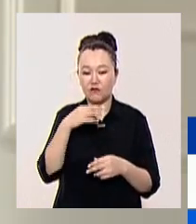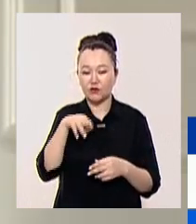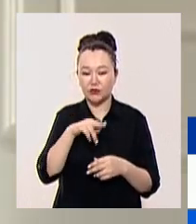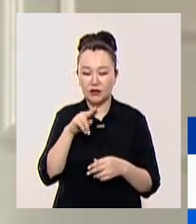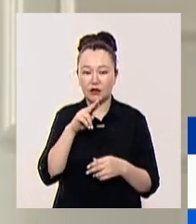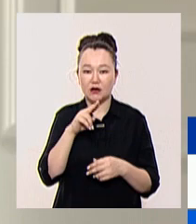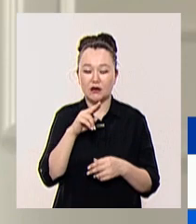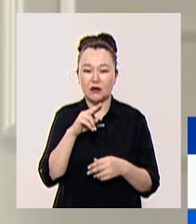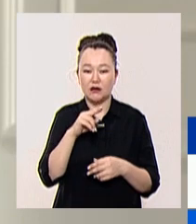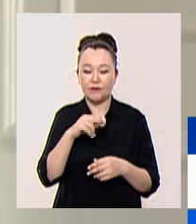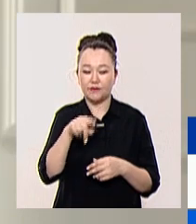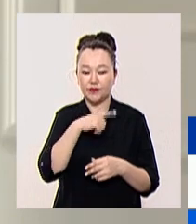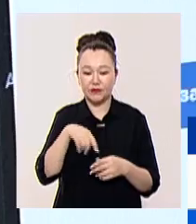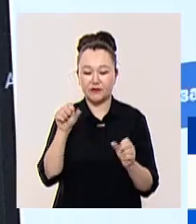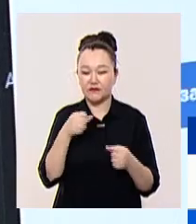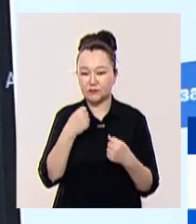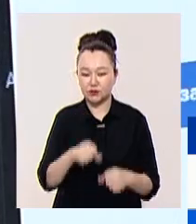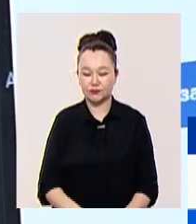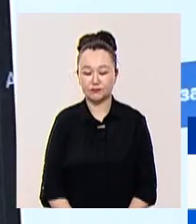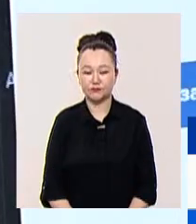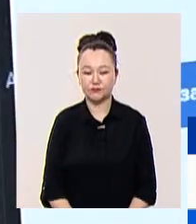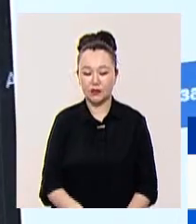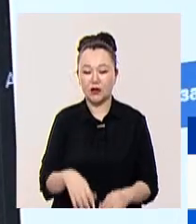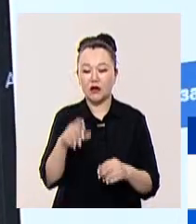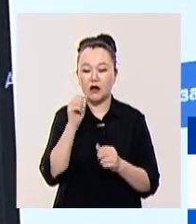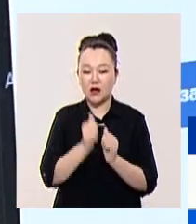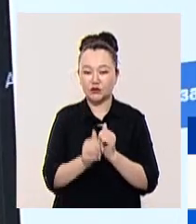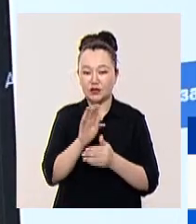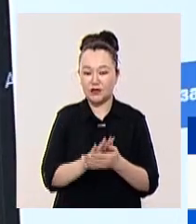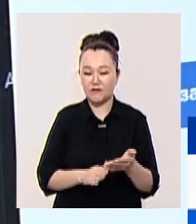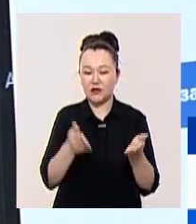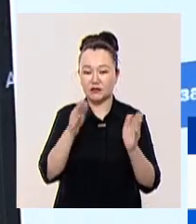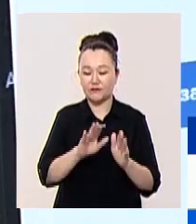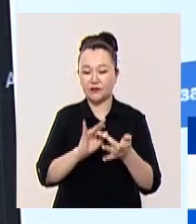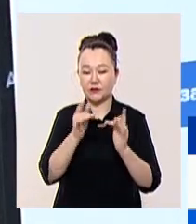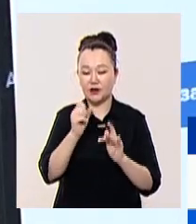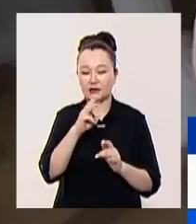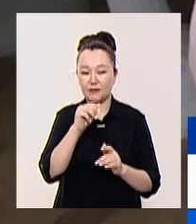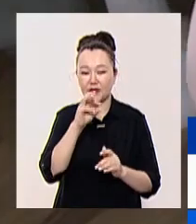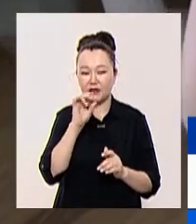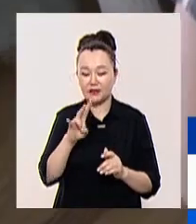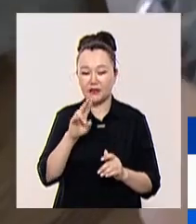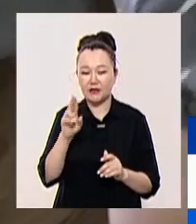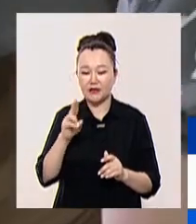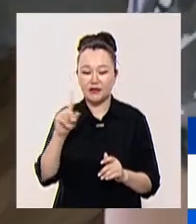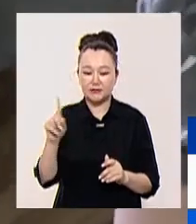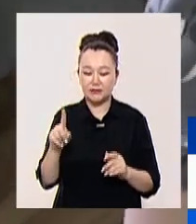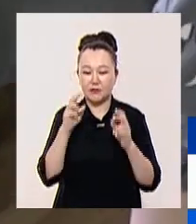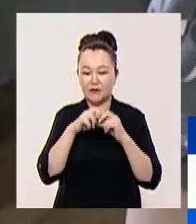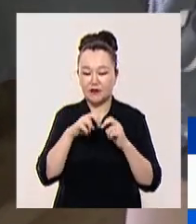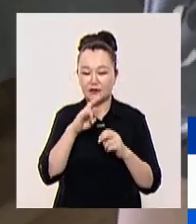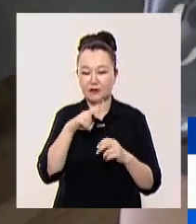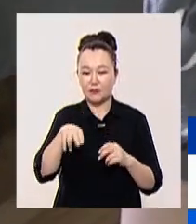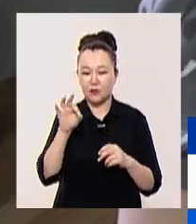портала невозможна. Каждую заявку, оставленную на портале atomikin.mkz, проверяют эксперты НПО.